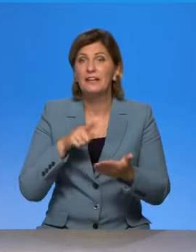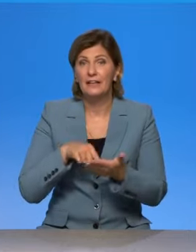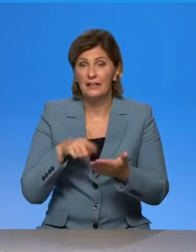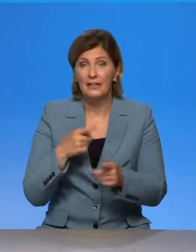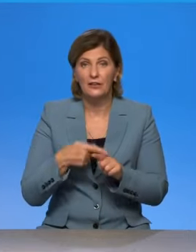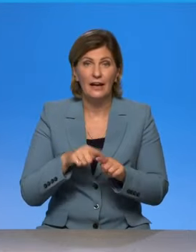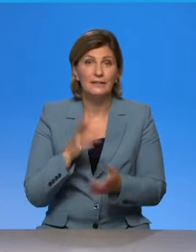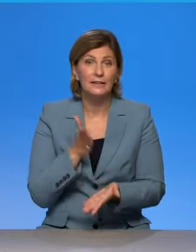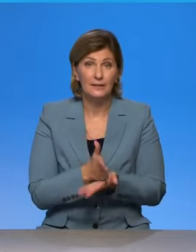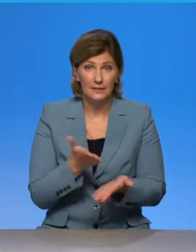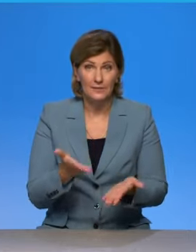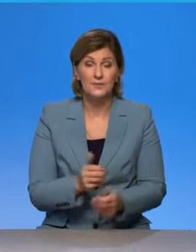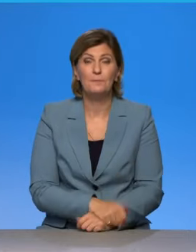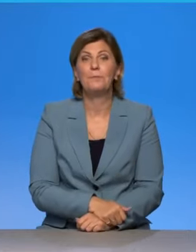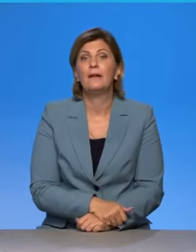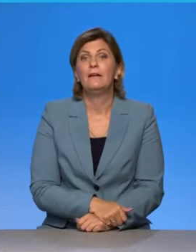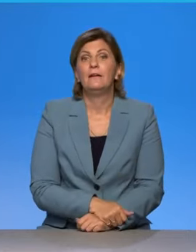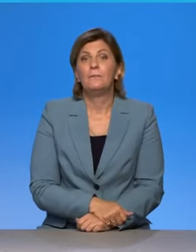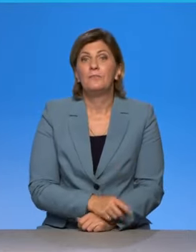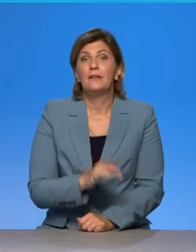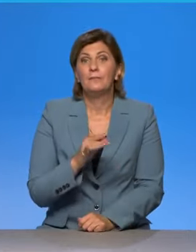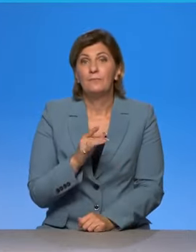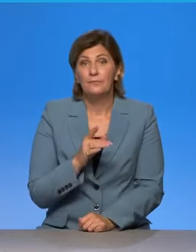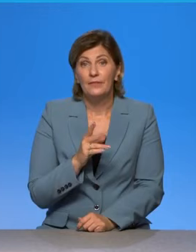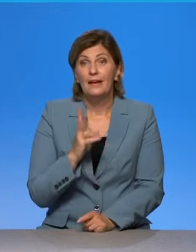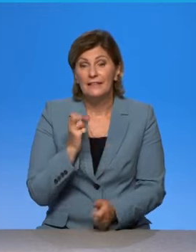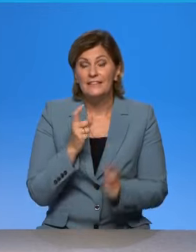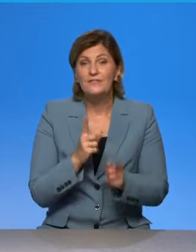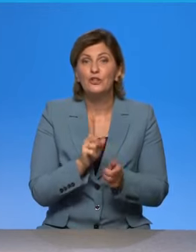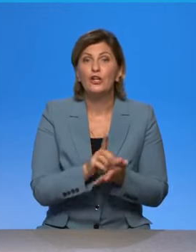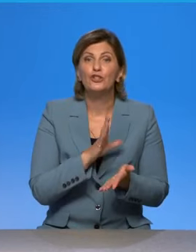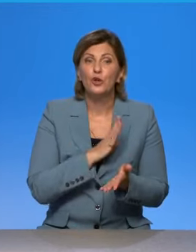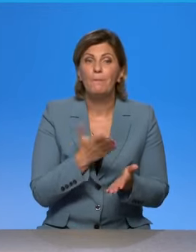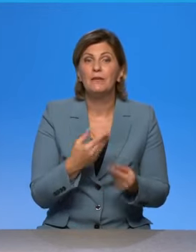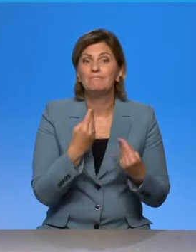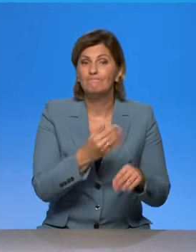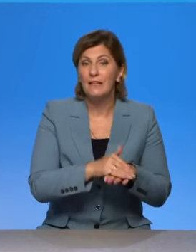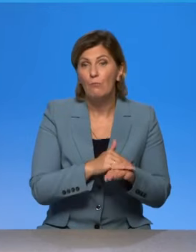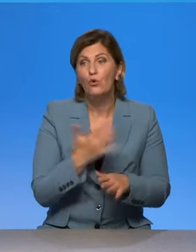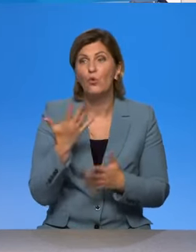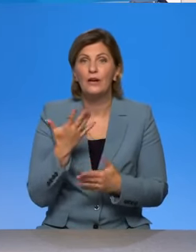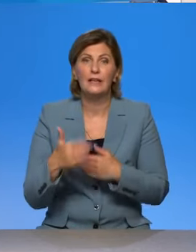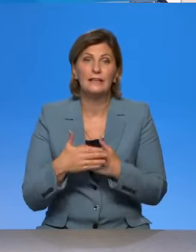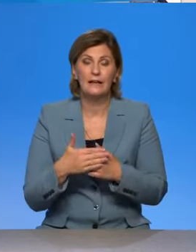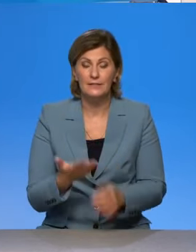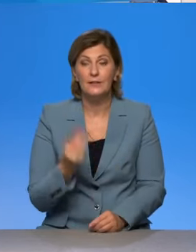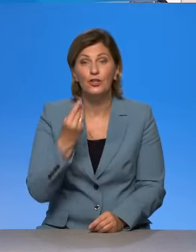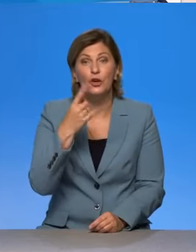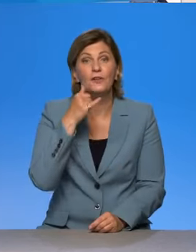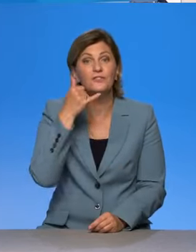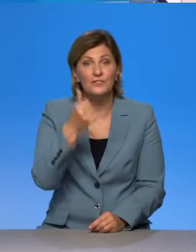присутствует действительно и воздаяние, и наказание. Давайте еще один телефонный звонок послушаем. Анна из Сочи.